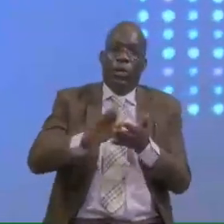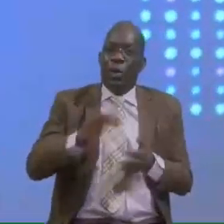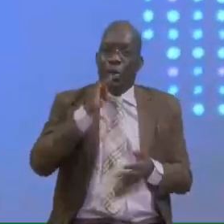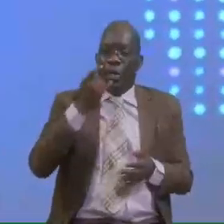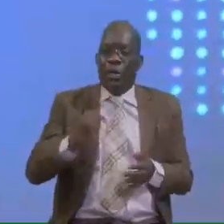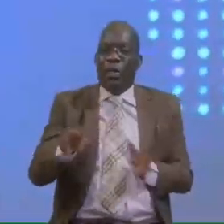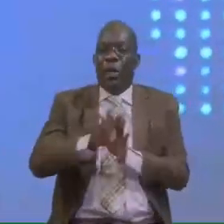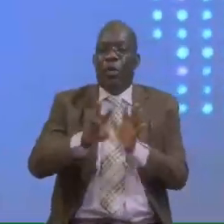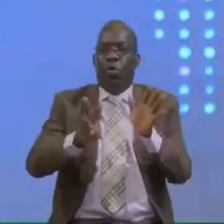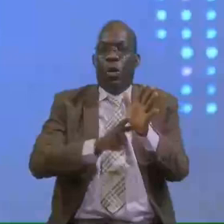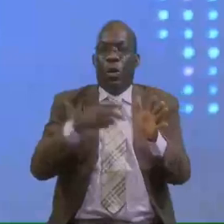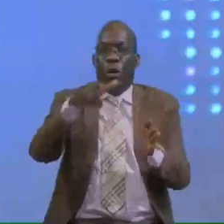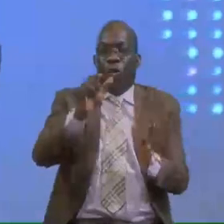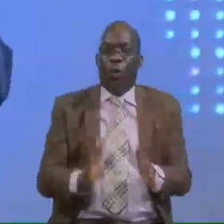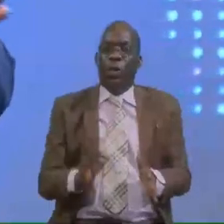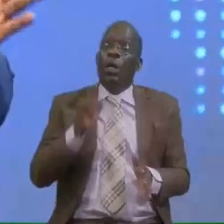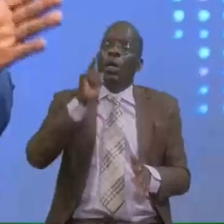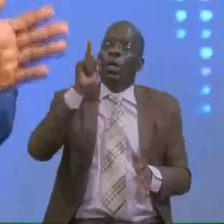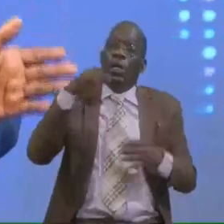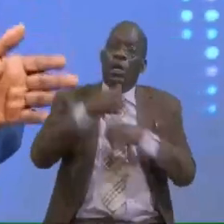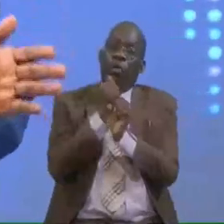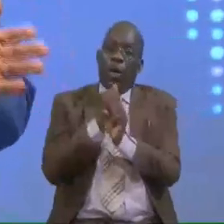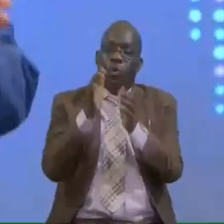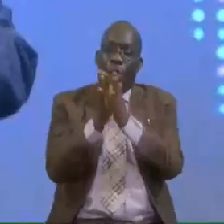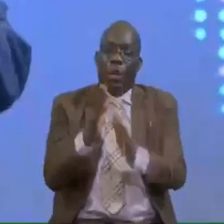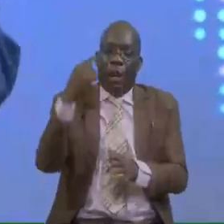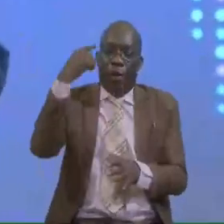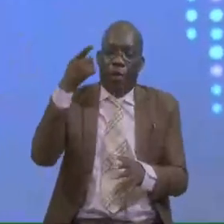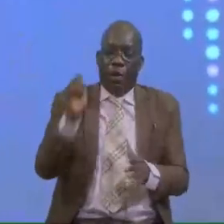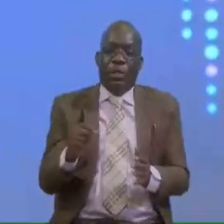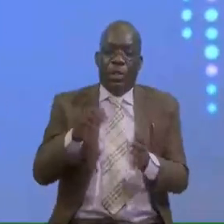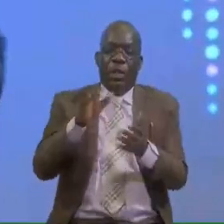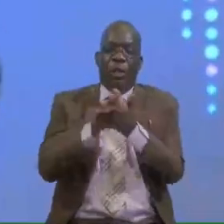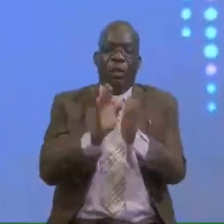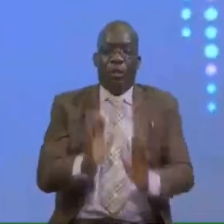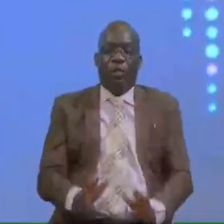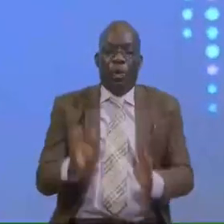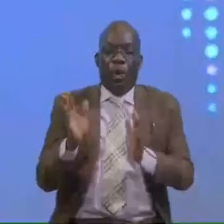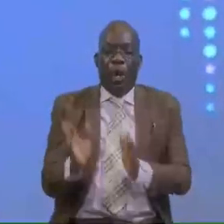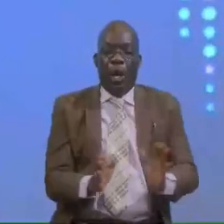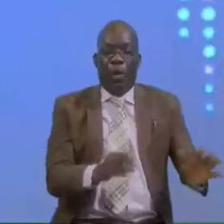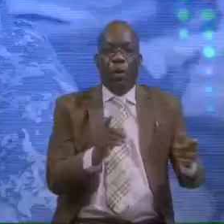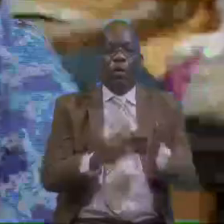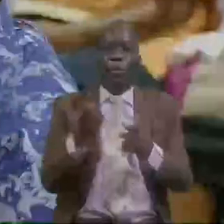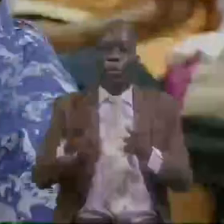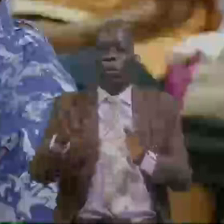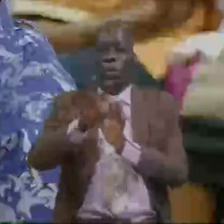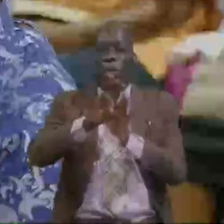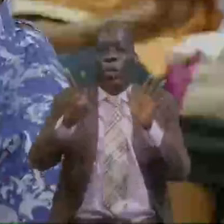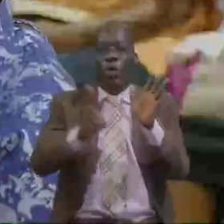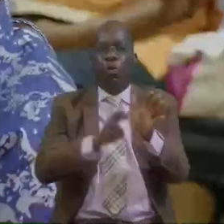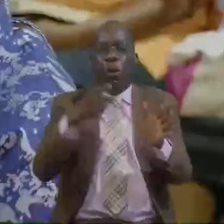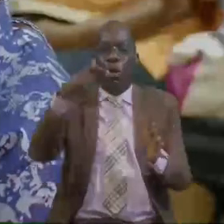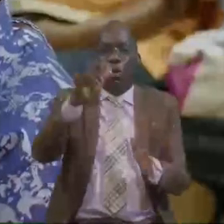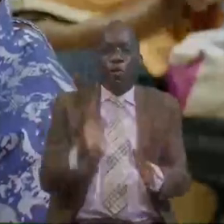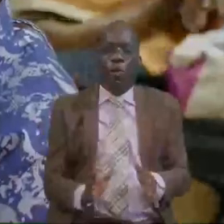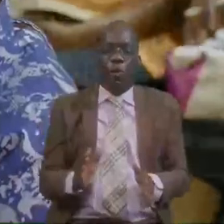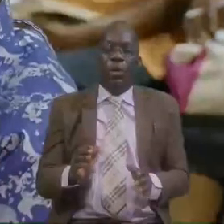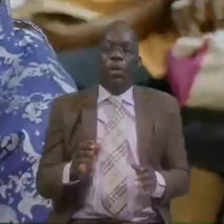de Dieu. Il intercède pour les saints. Selon la volonté de Dieu.